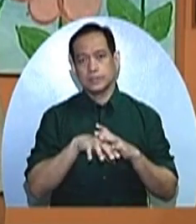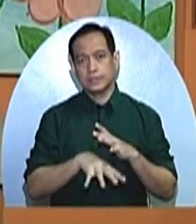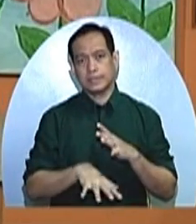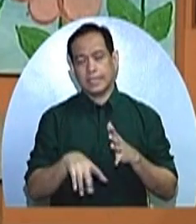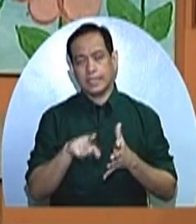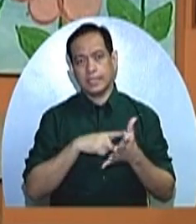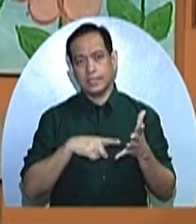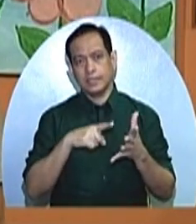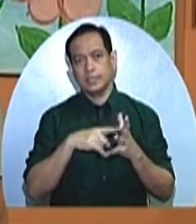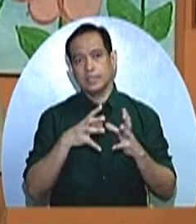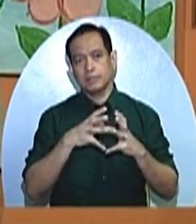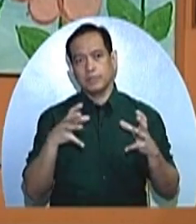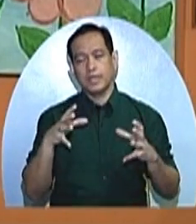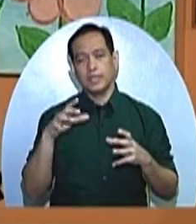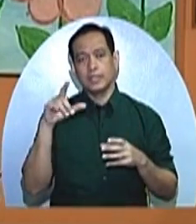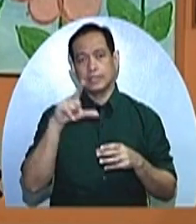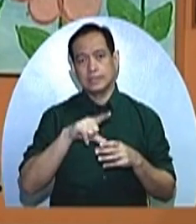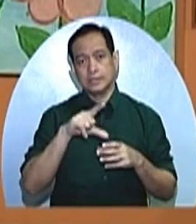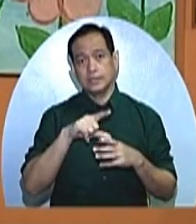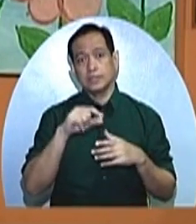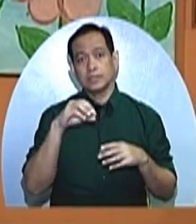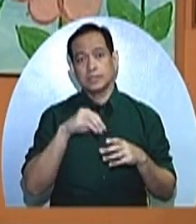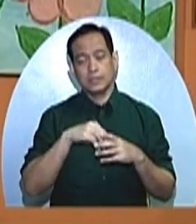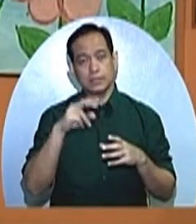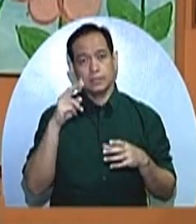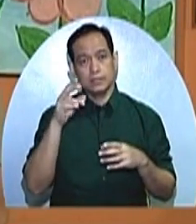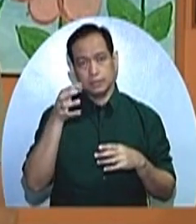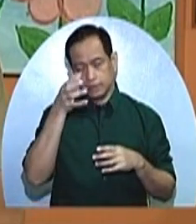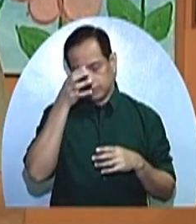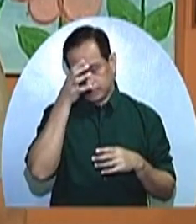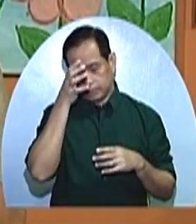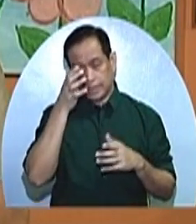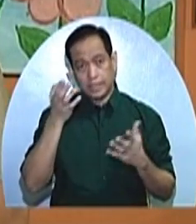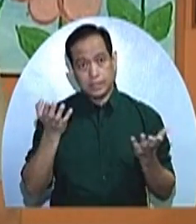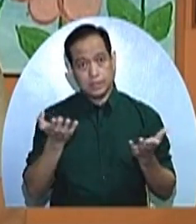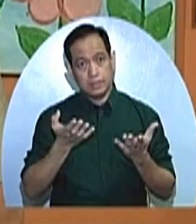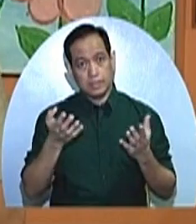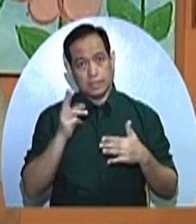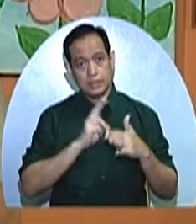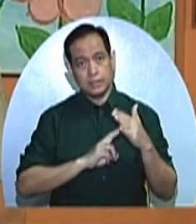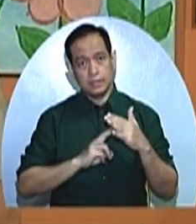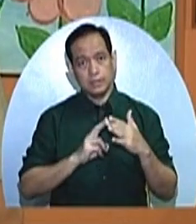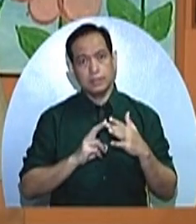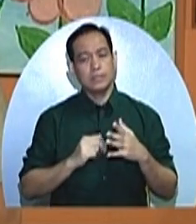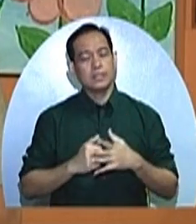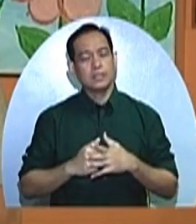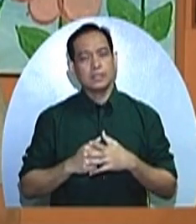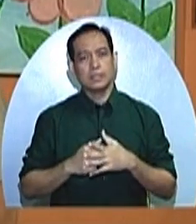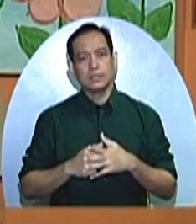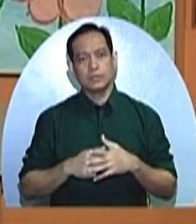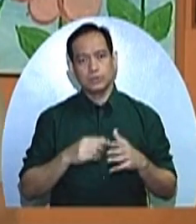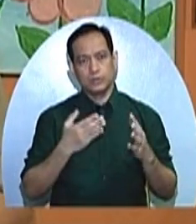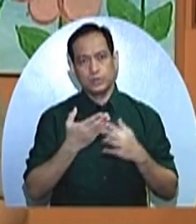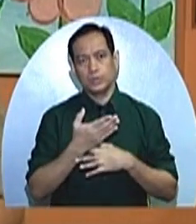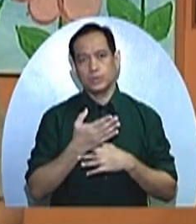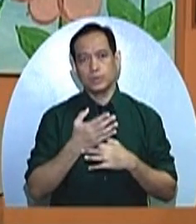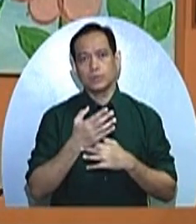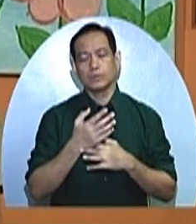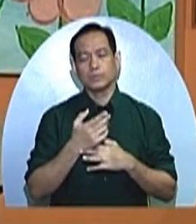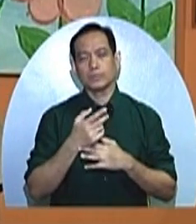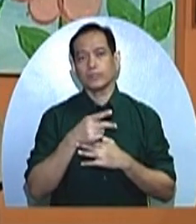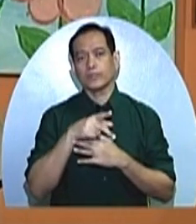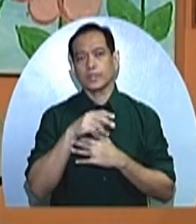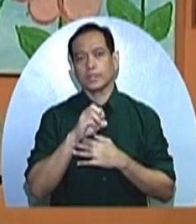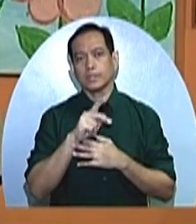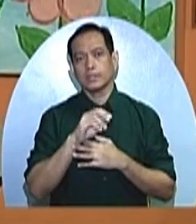i-drain yung labis na tubig o yung likido sa kanyang utak dito sa baba ng kanyang katawan, sa peritoneum